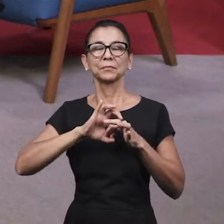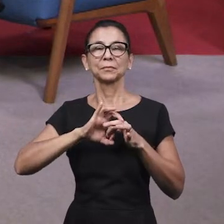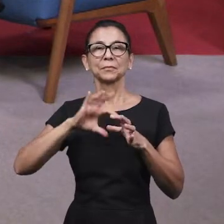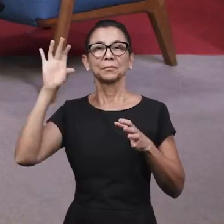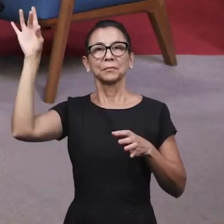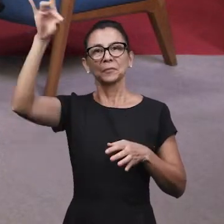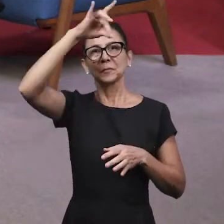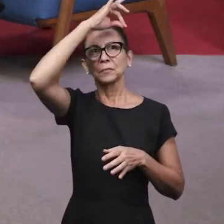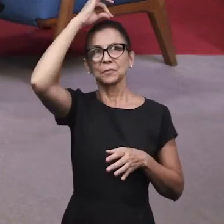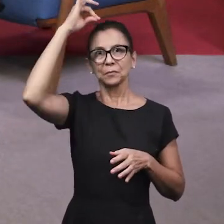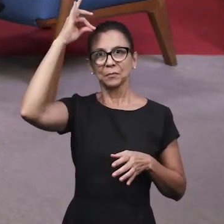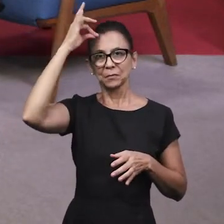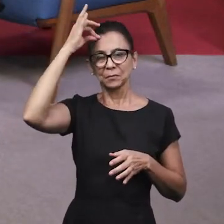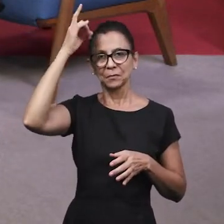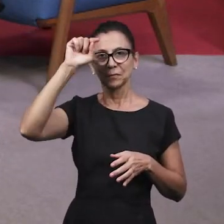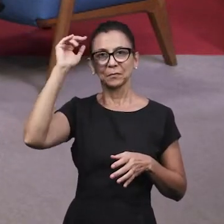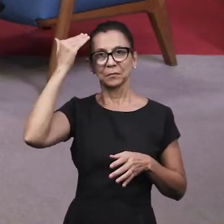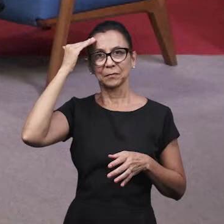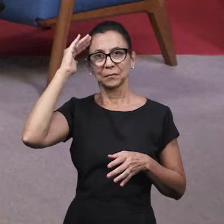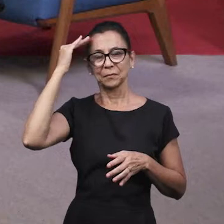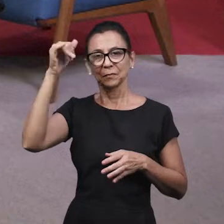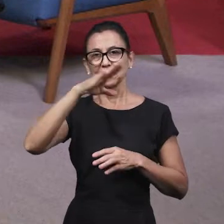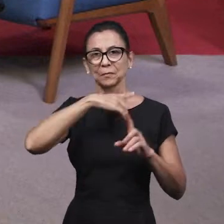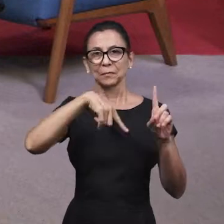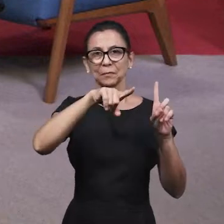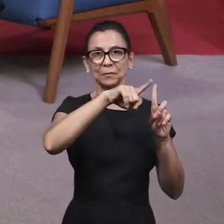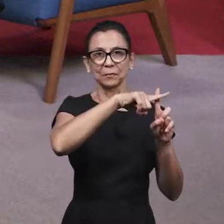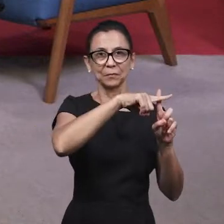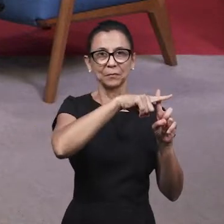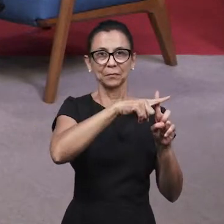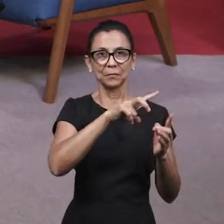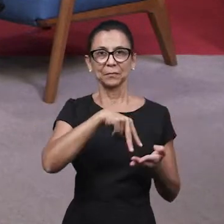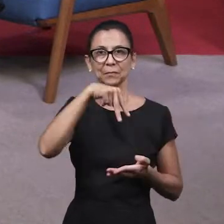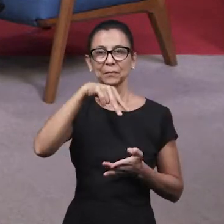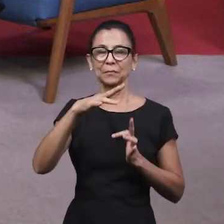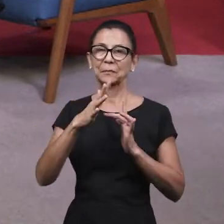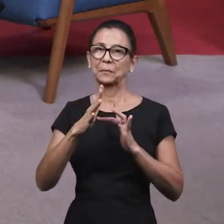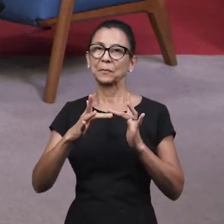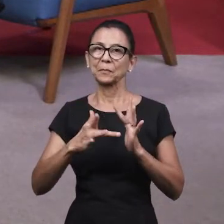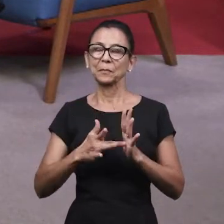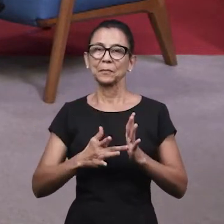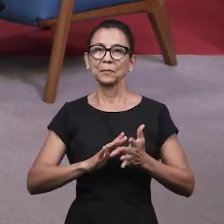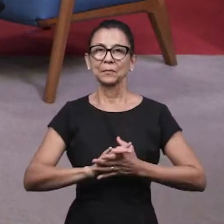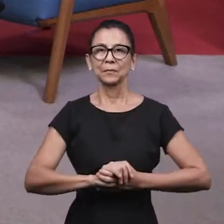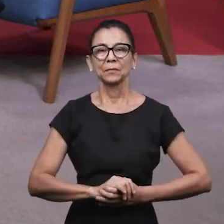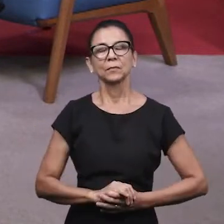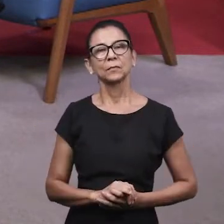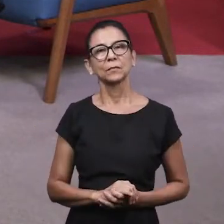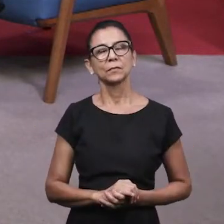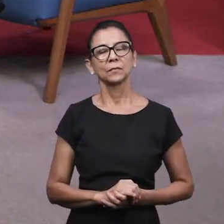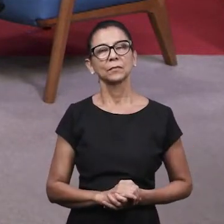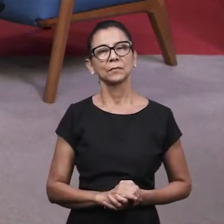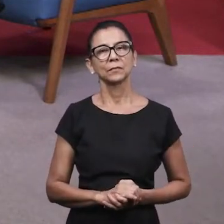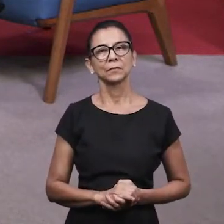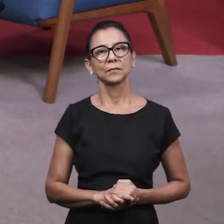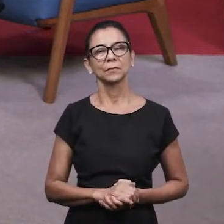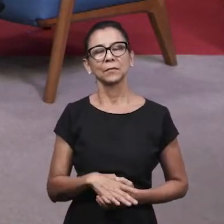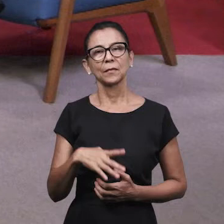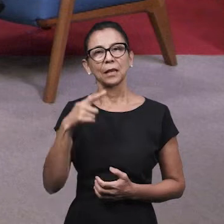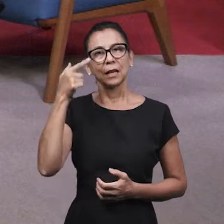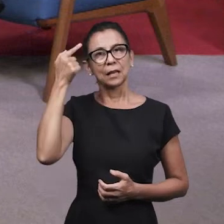de Jésus. Parce que les 3 jours se trouvent dans les 7 jours. C'est-à-dire, la mort et la résurrection de